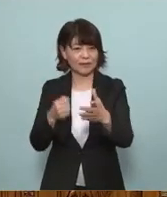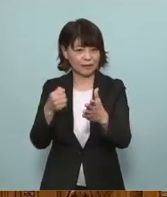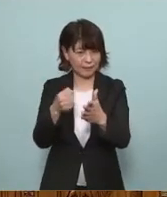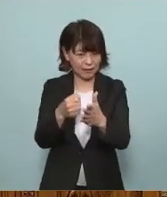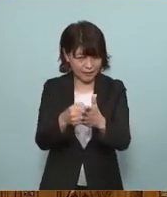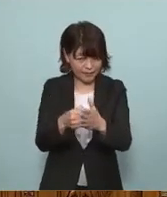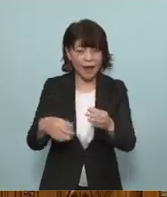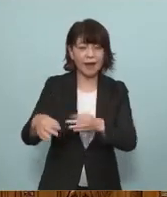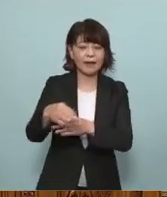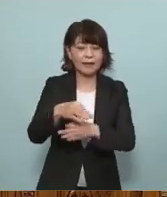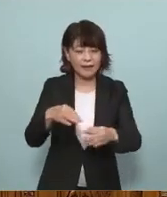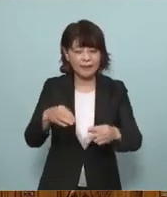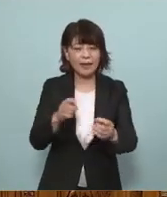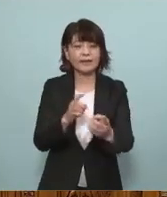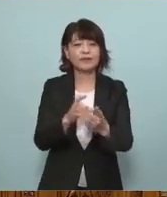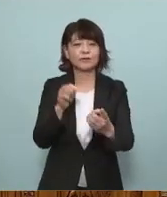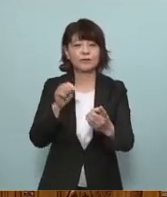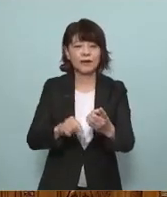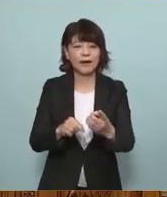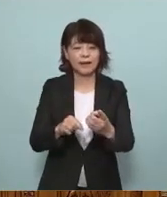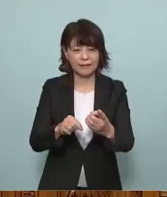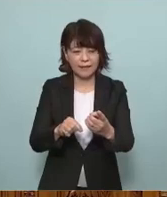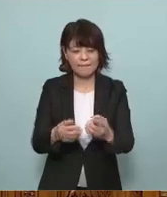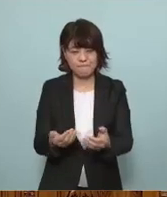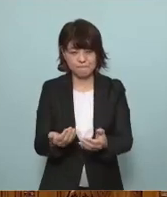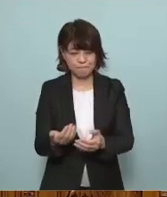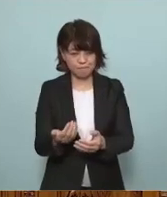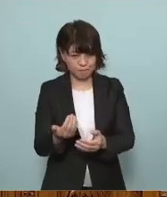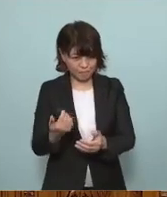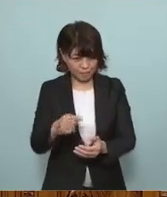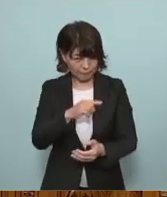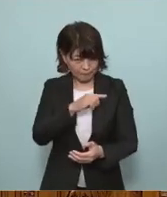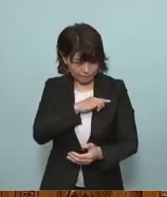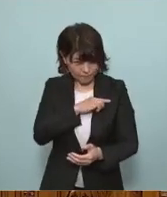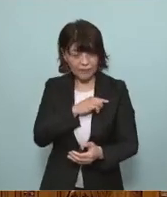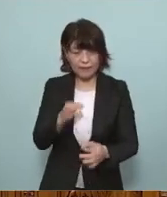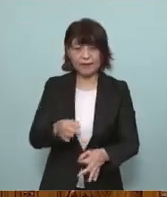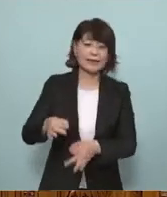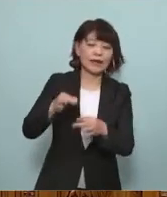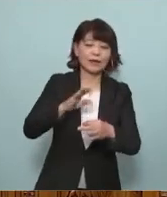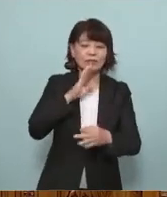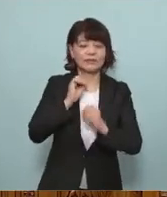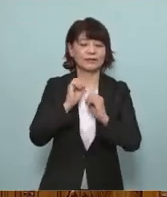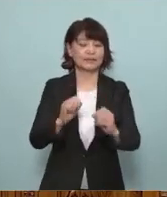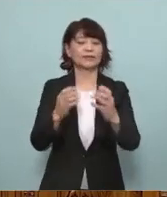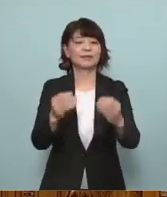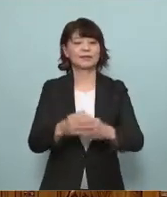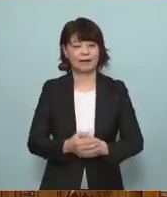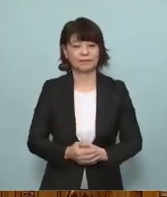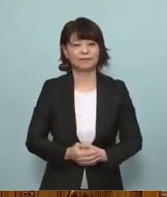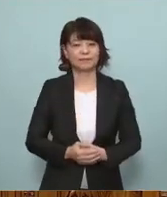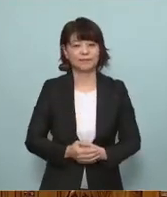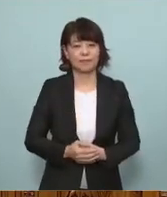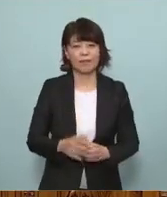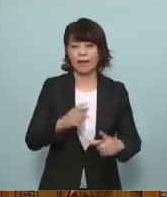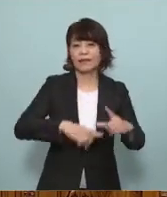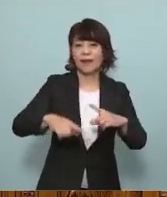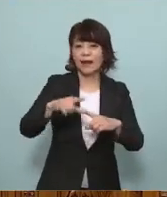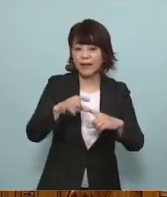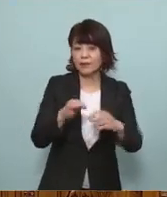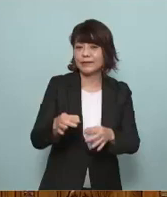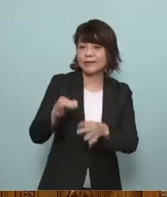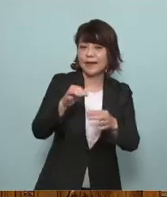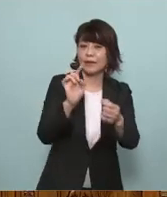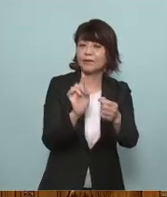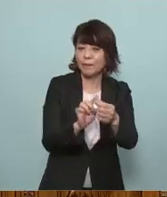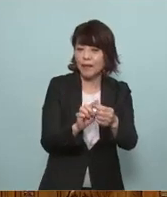要な措置を行い、前倒しで引き上げを実施することと、ことにしました。さらなる引き上げに向けて、昨